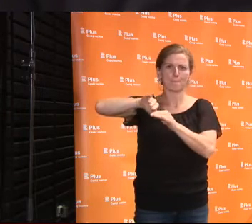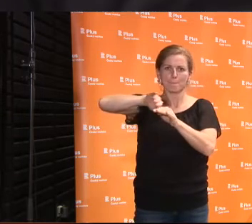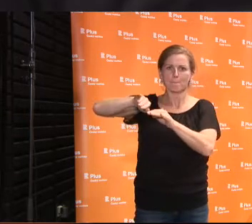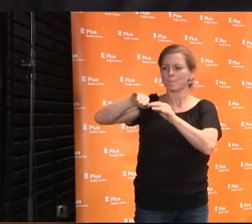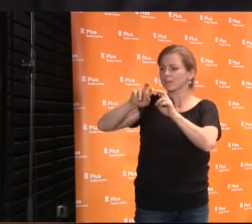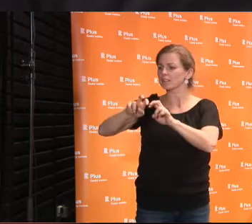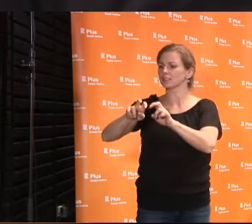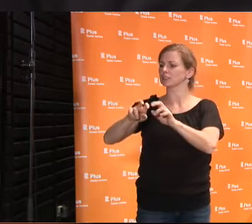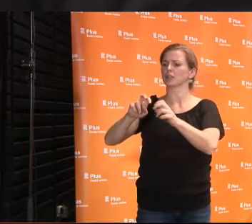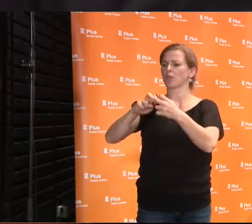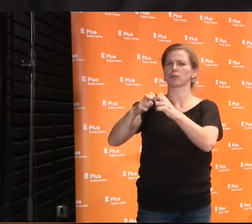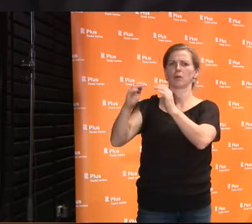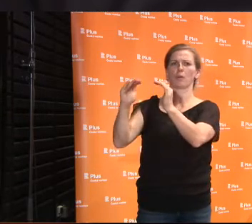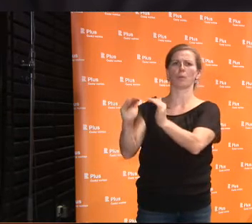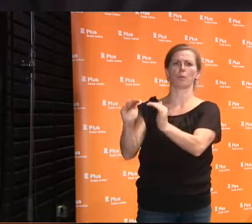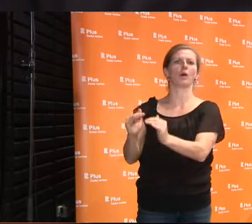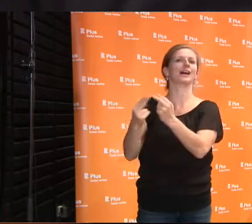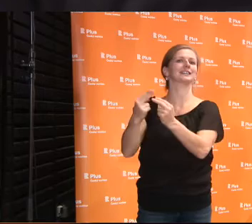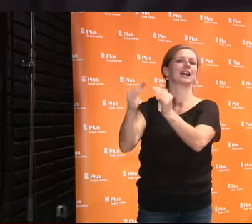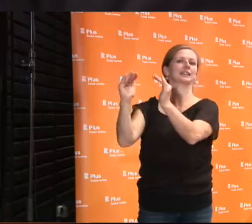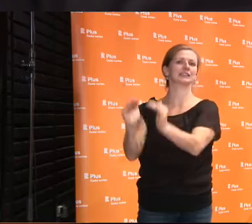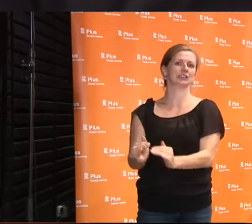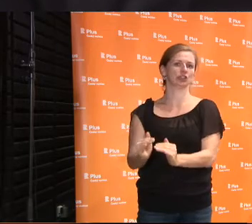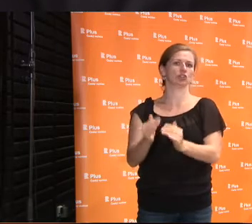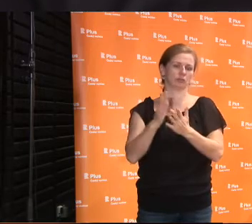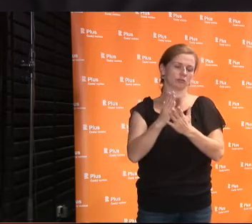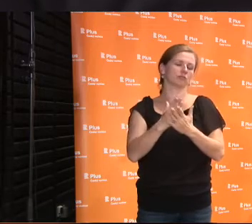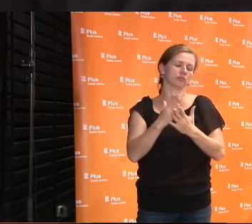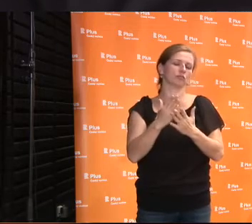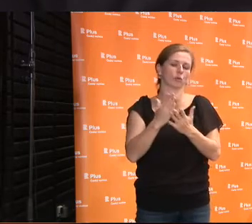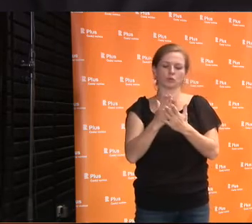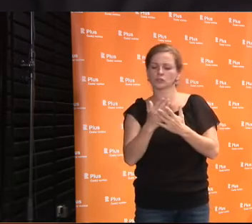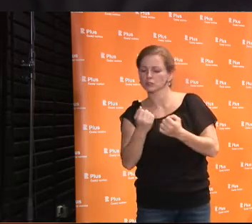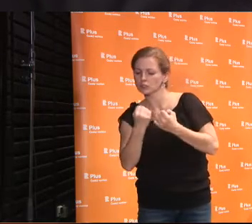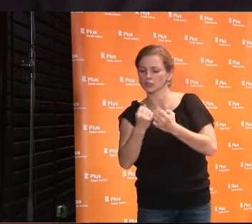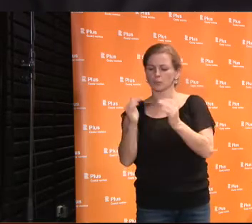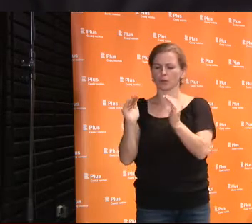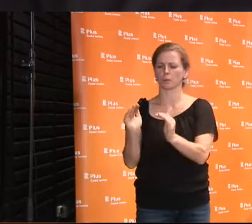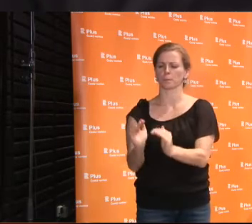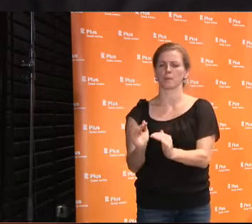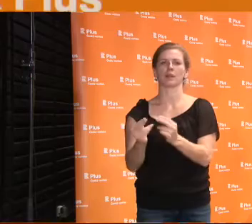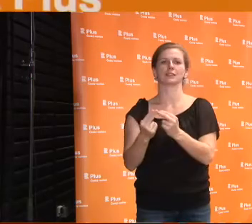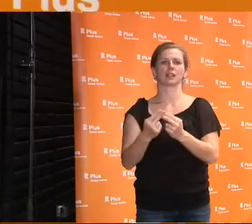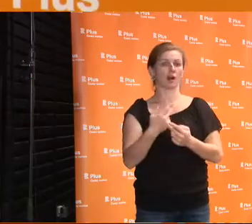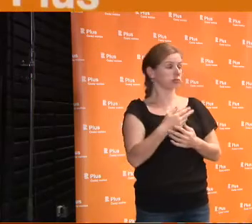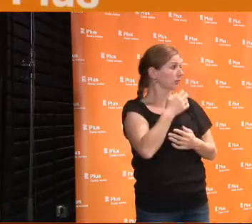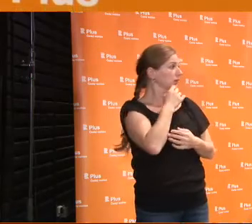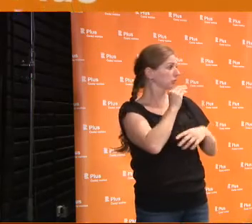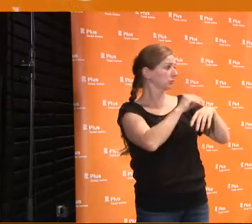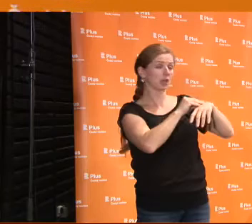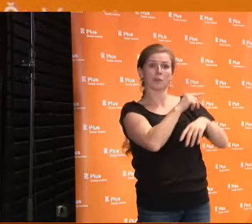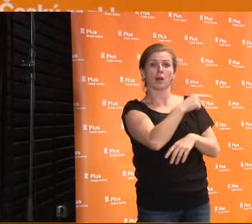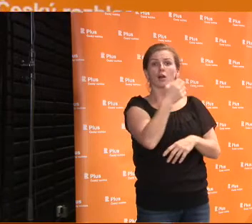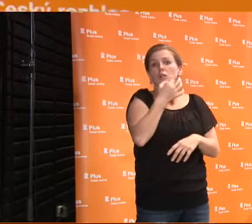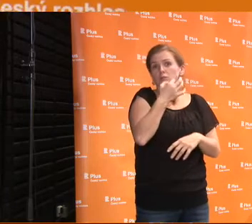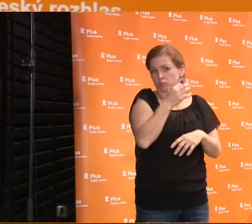ošetřit, jak je snížit tato rizika. Ale jenom k vám, právě pane redaktore, jsem chtěla říct, že jestli vám nebude vyhovovat, když